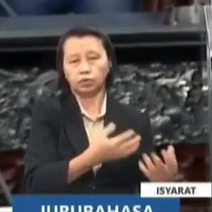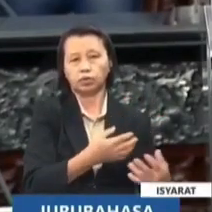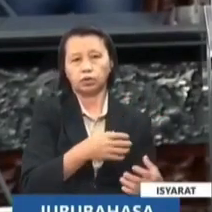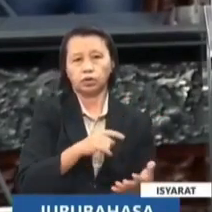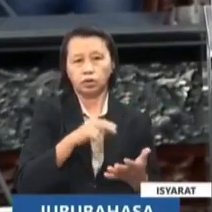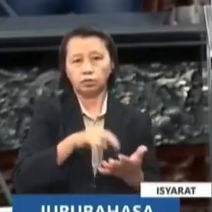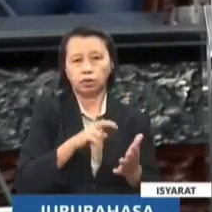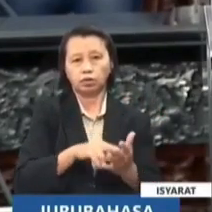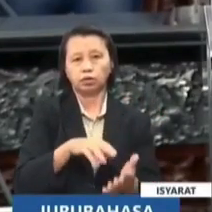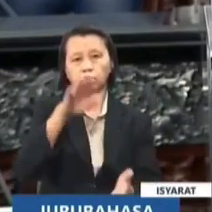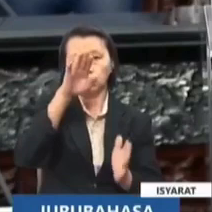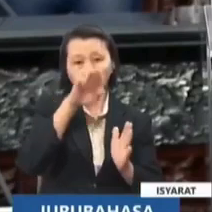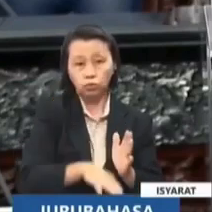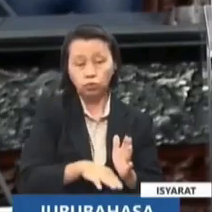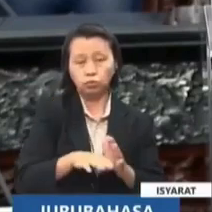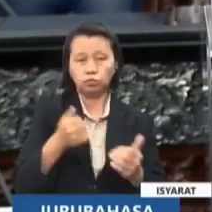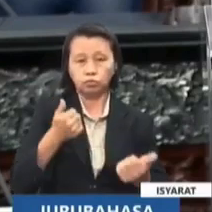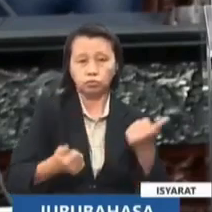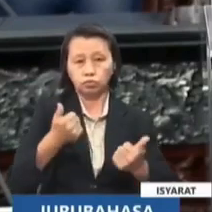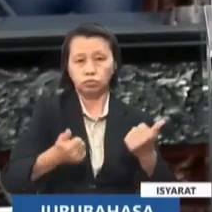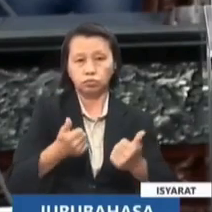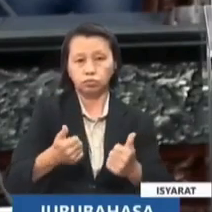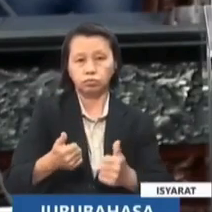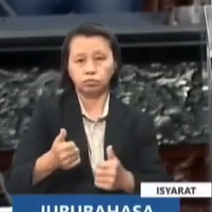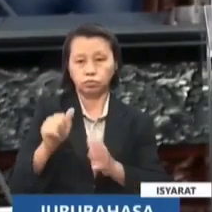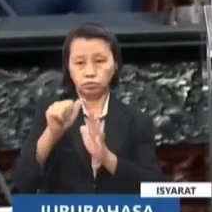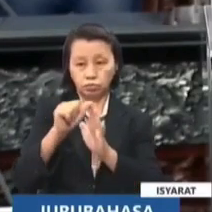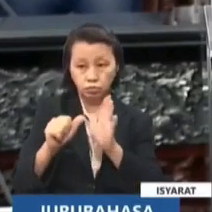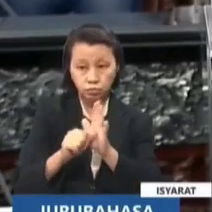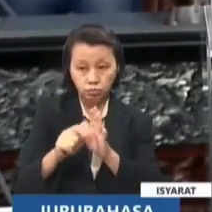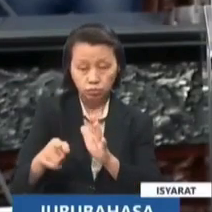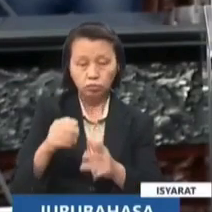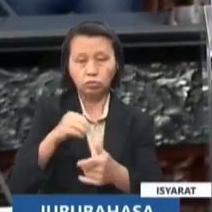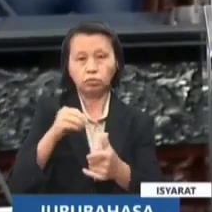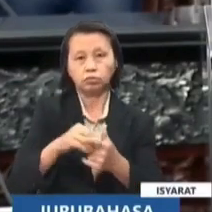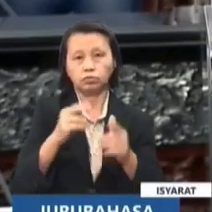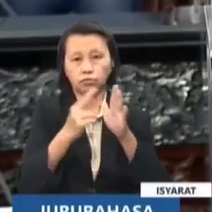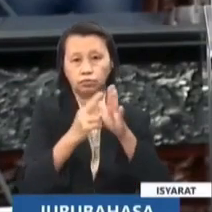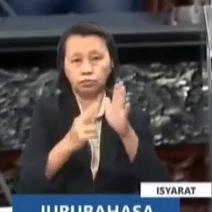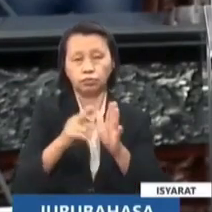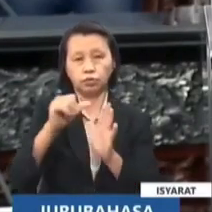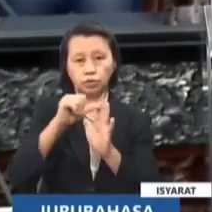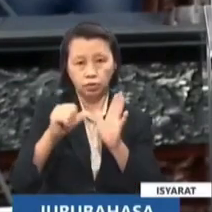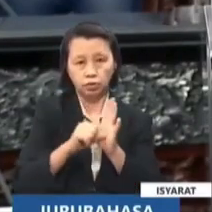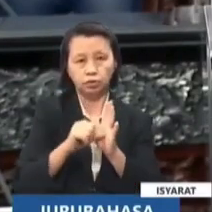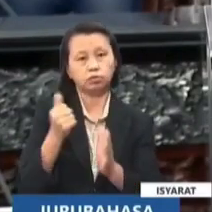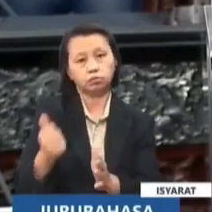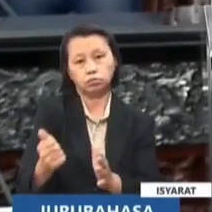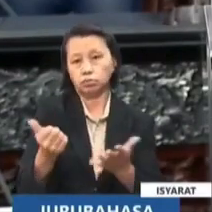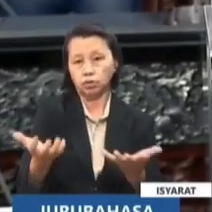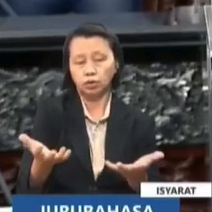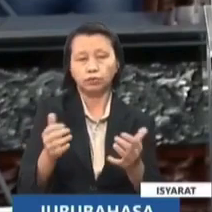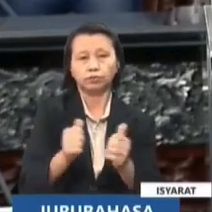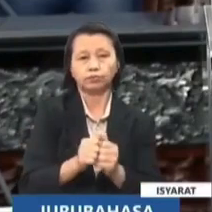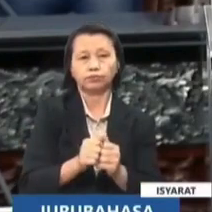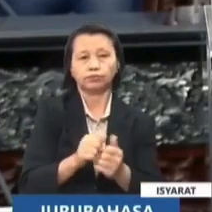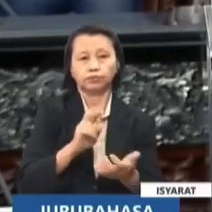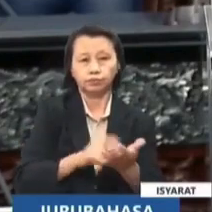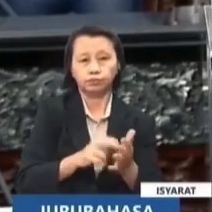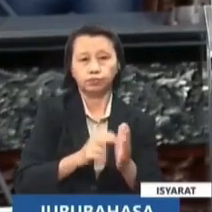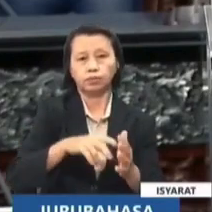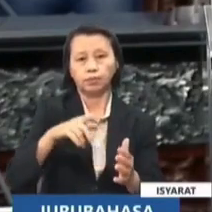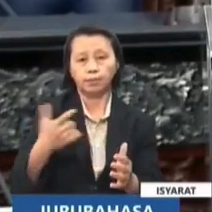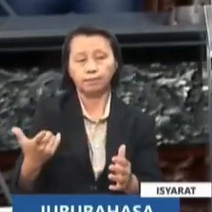terdapat kekurangan sama ada pelaksanaan akta tersebut atau dalam peruntukan-peruntukan akta itu sendiri. Dengan kata